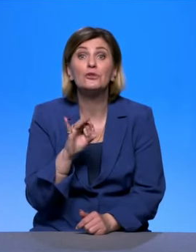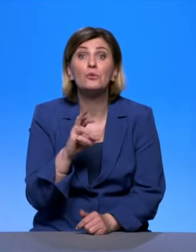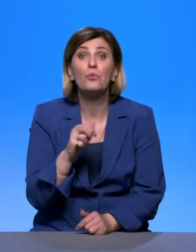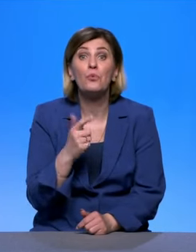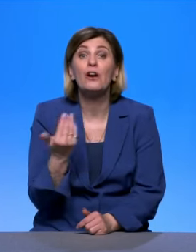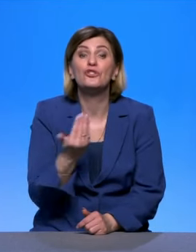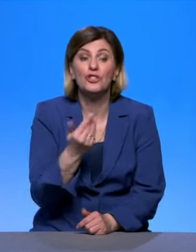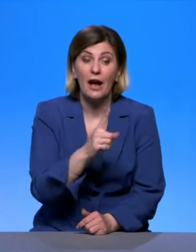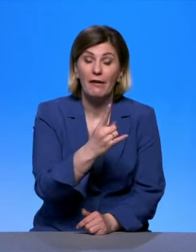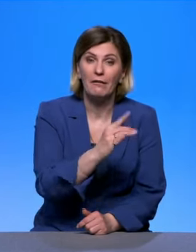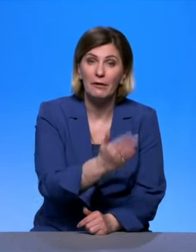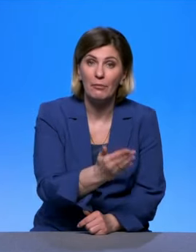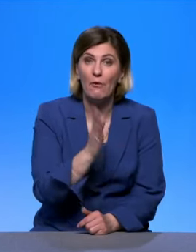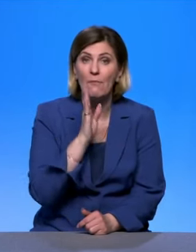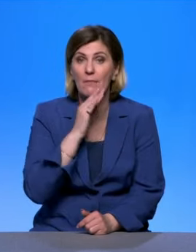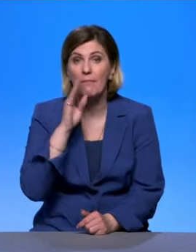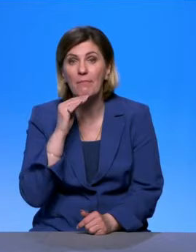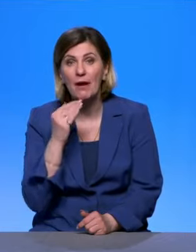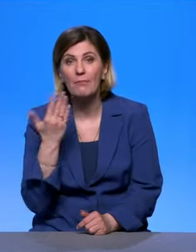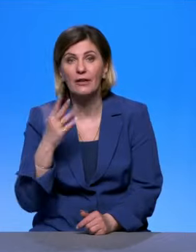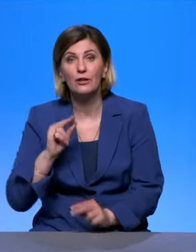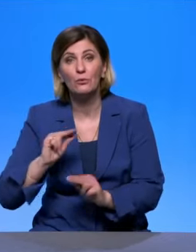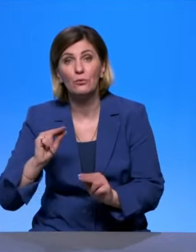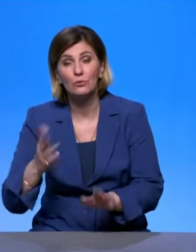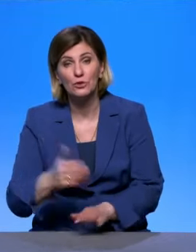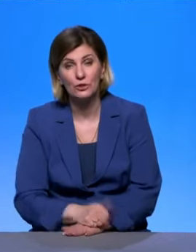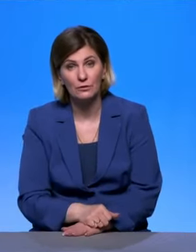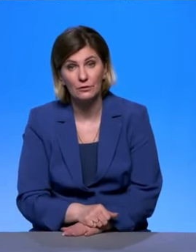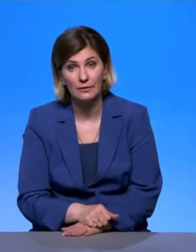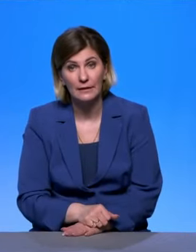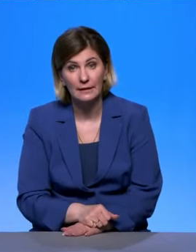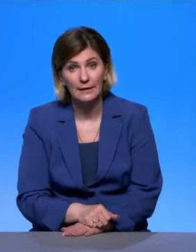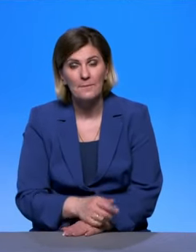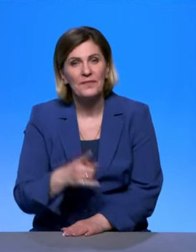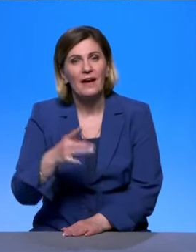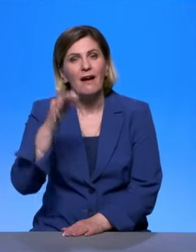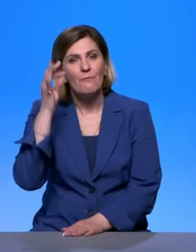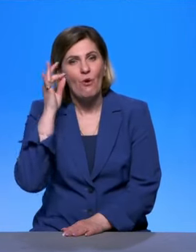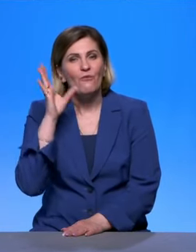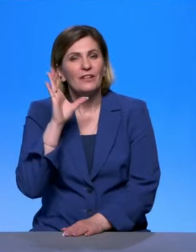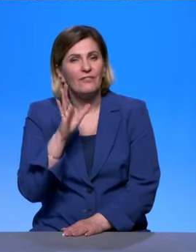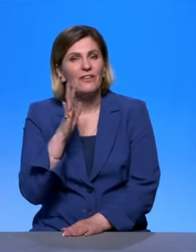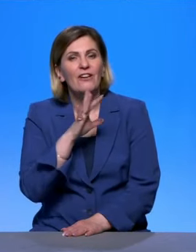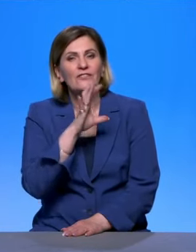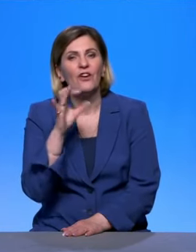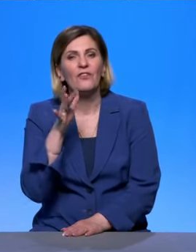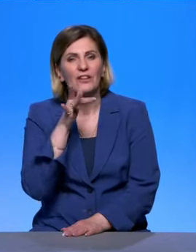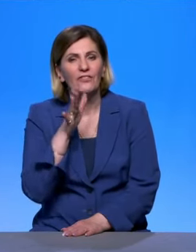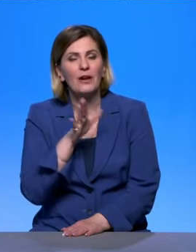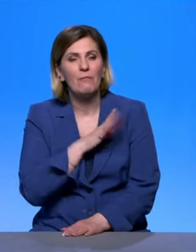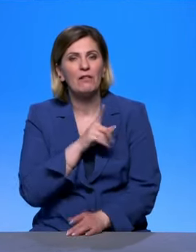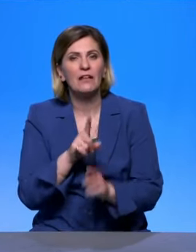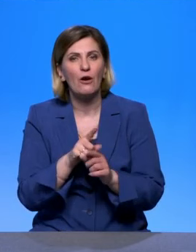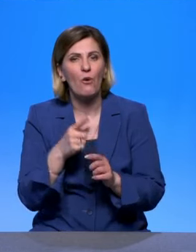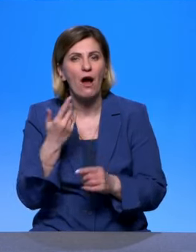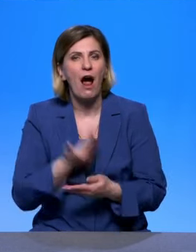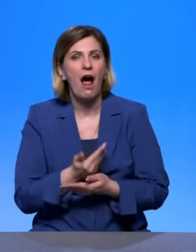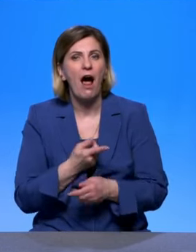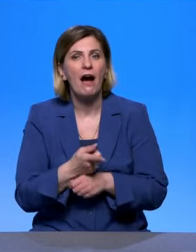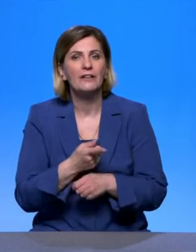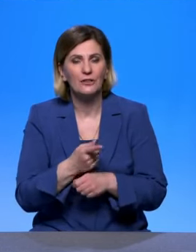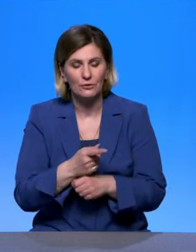самого, и кому давать премию. Считать сложнее. Помните, в советское время был анекдот? Да это не анекдот, да история. Помните, это старое про то, что педагог одного из